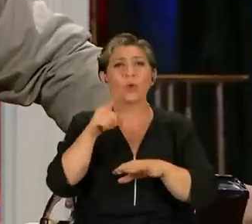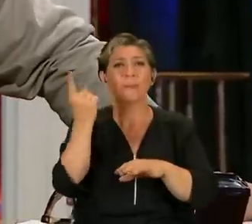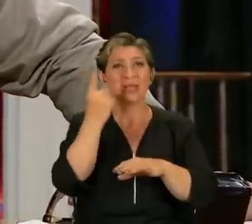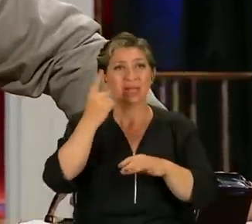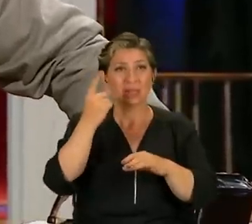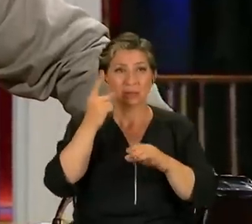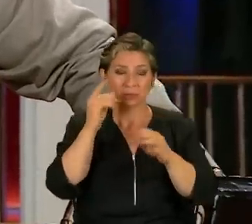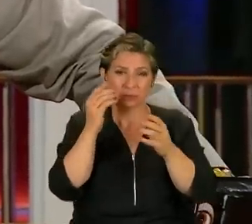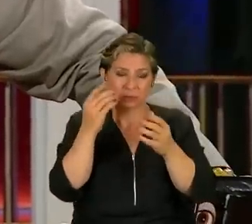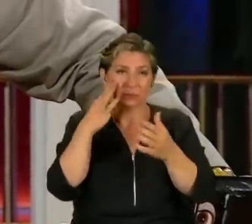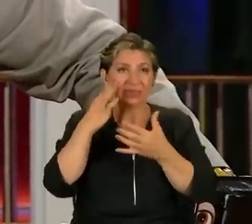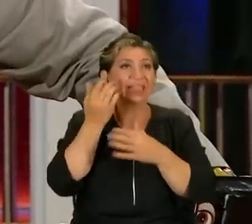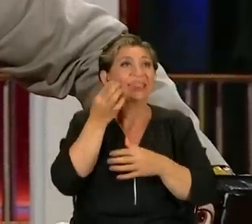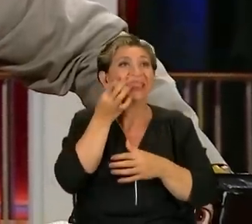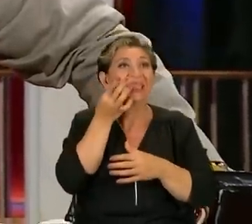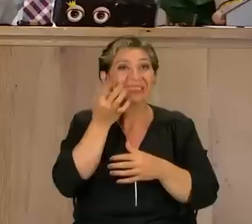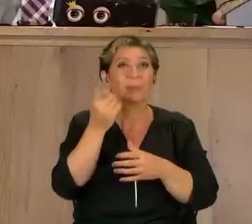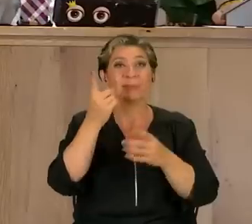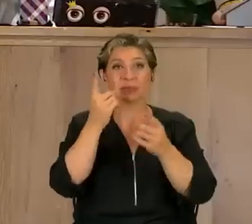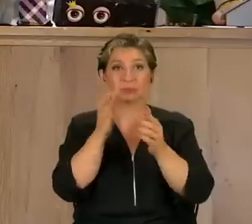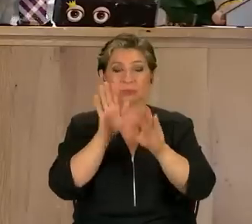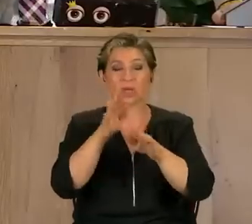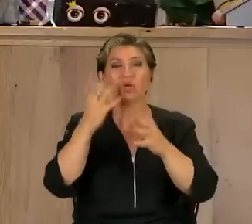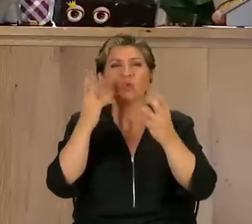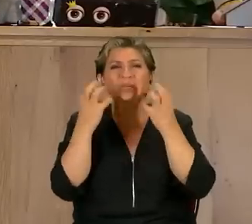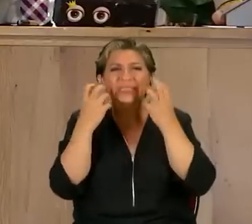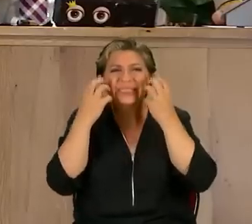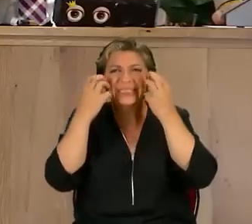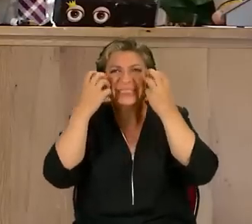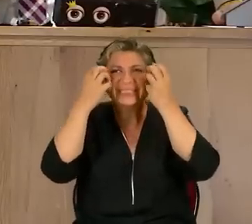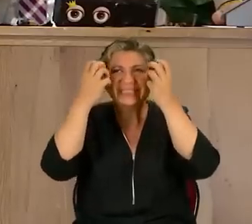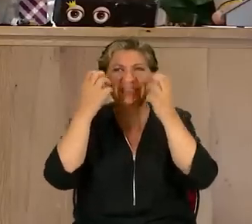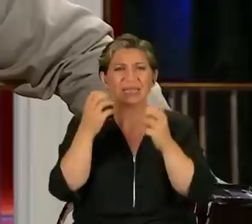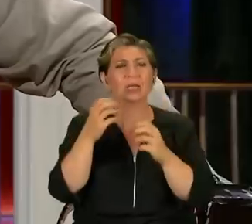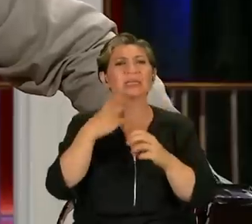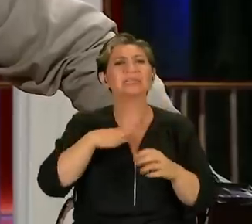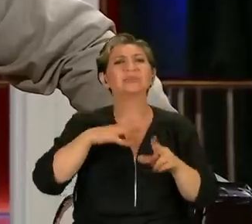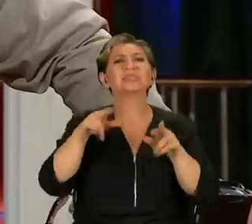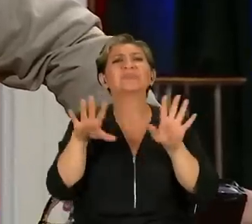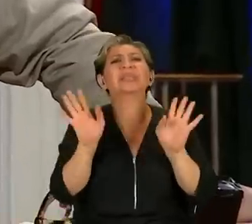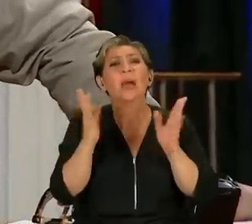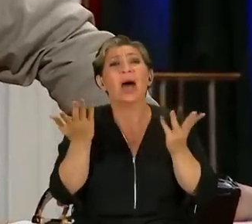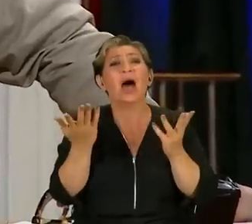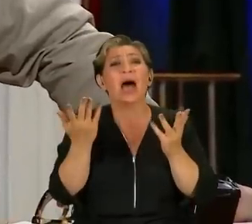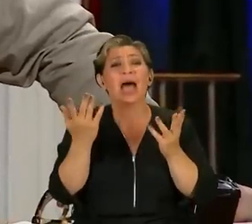bir etkisi var insanın derisine. O kadar kırış kırış olmak istediğim için değil ama yine de